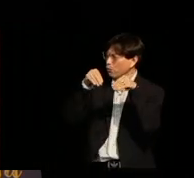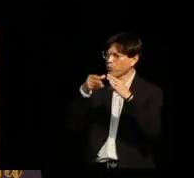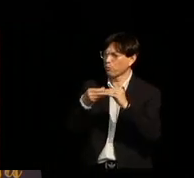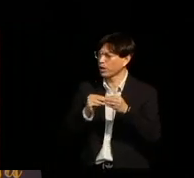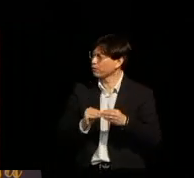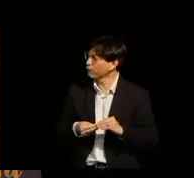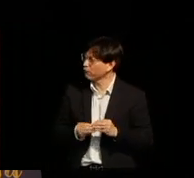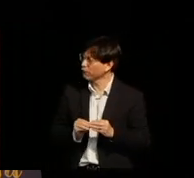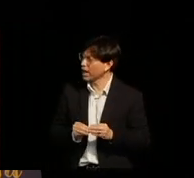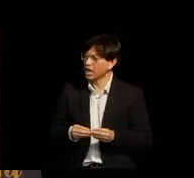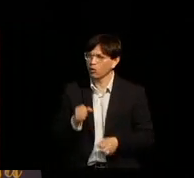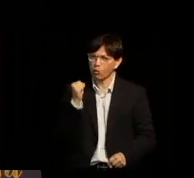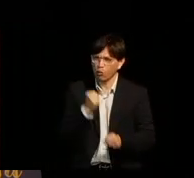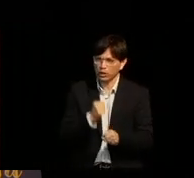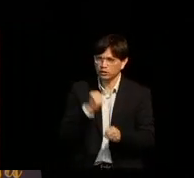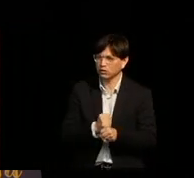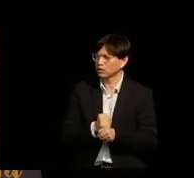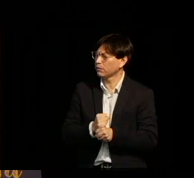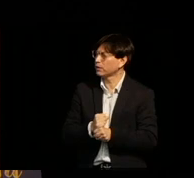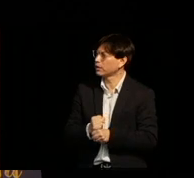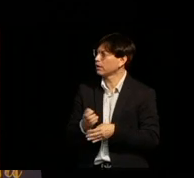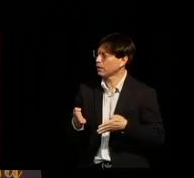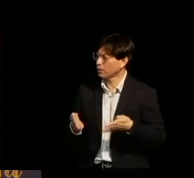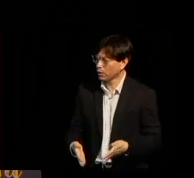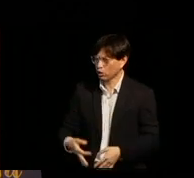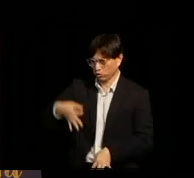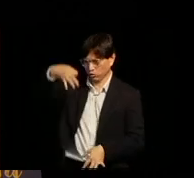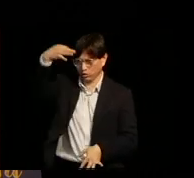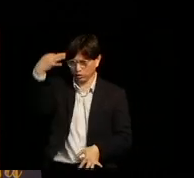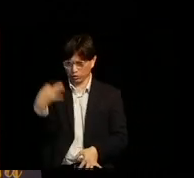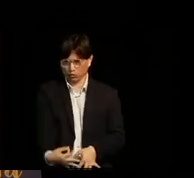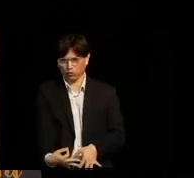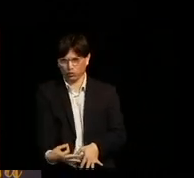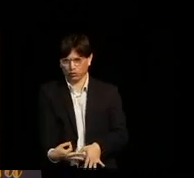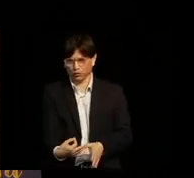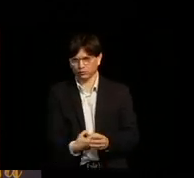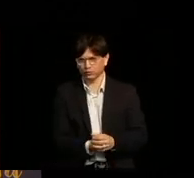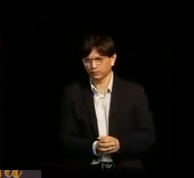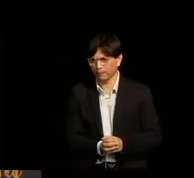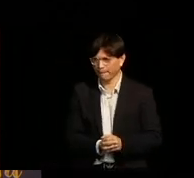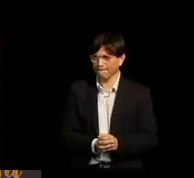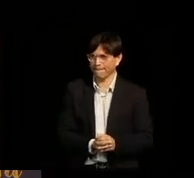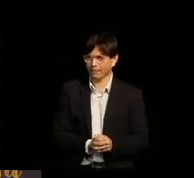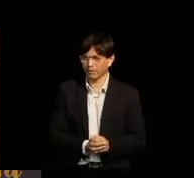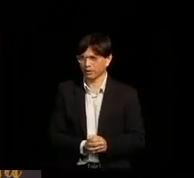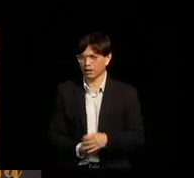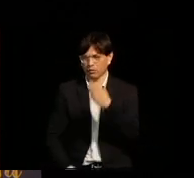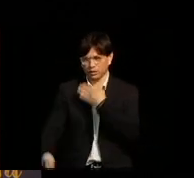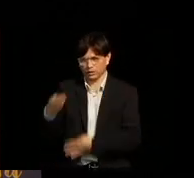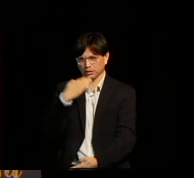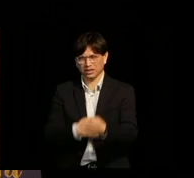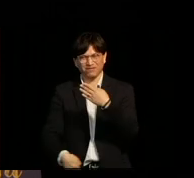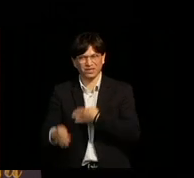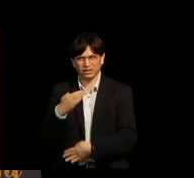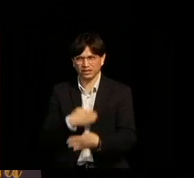questo servizio Però sicuramente quello che che non ha tracce di disabilità Credo che